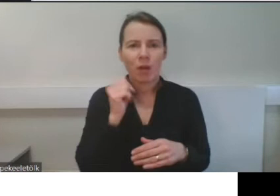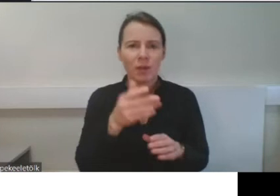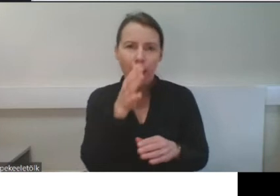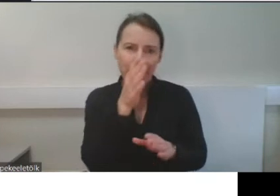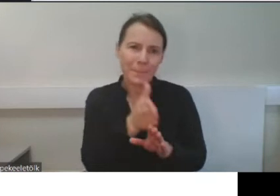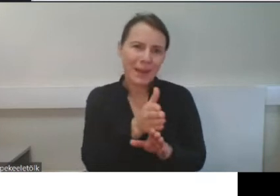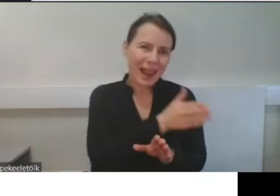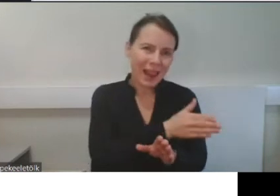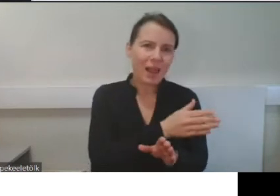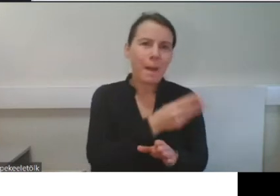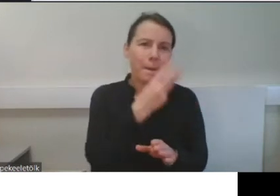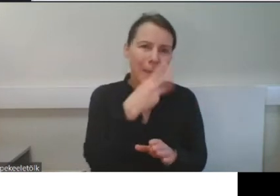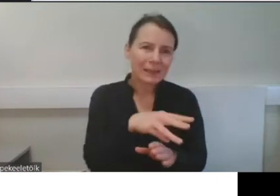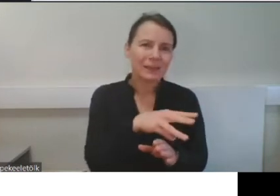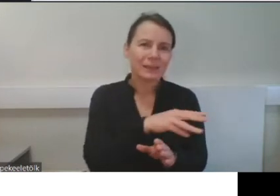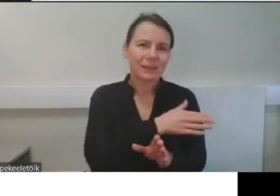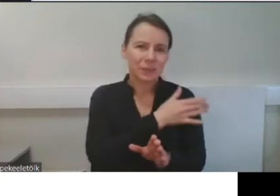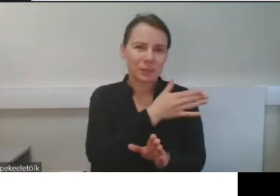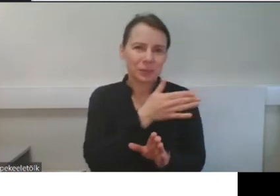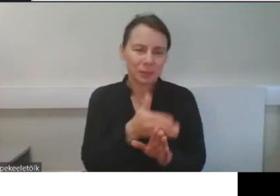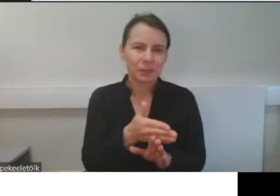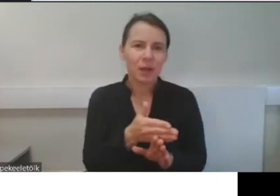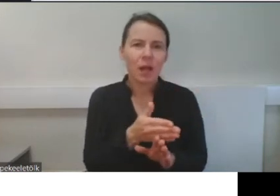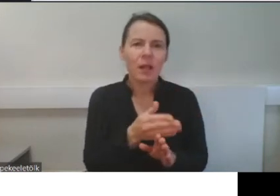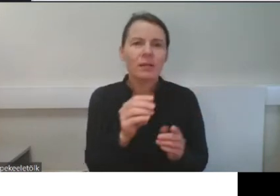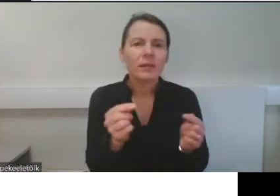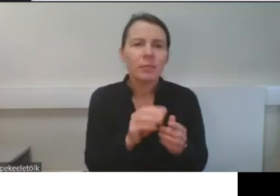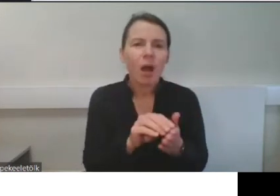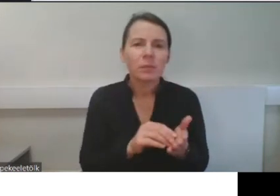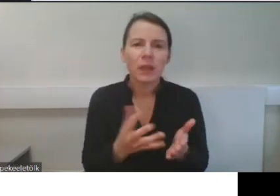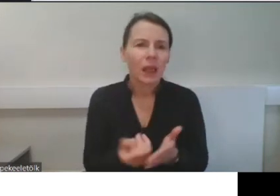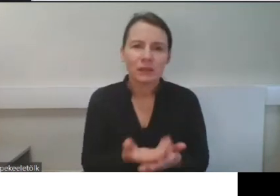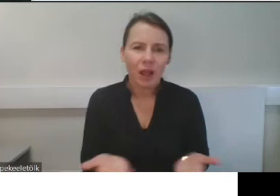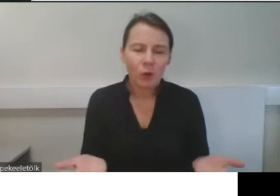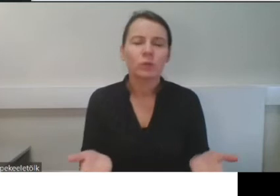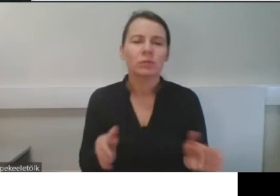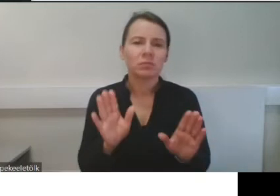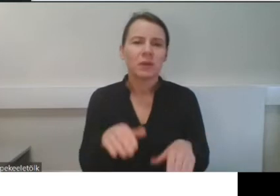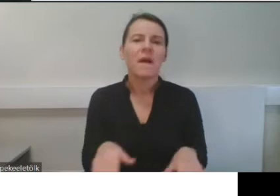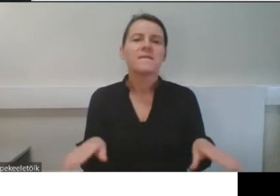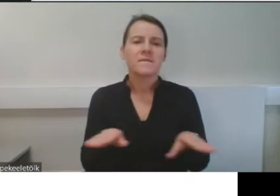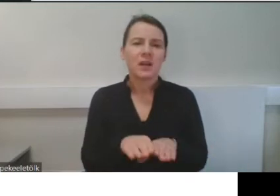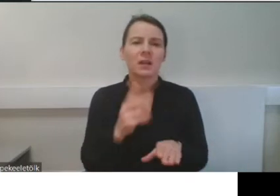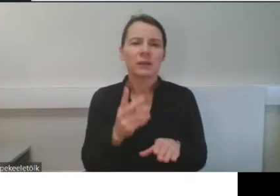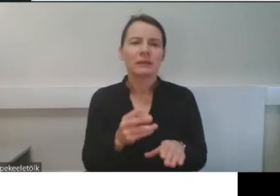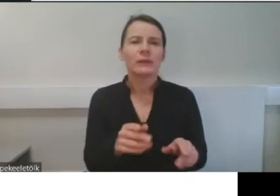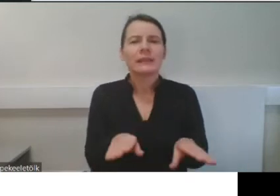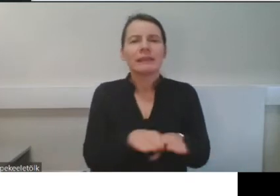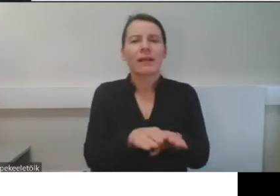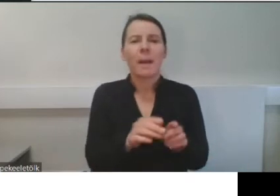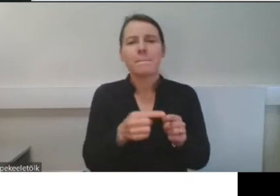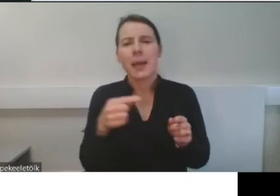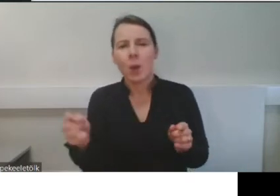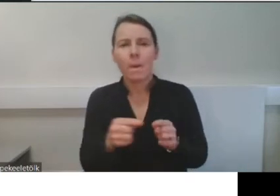vastutavaks töötlejaks on Sotsiaalkindlustusamet. Ja mõned olulisemad teemad, mille andmeid STAR-ist saab, on siis